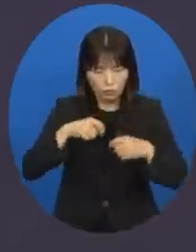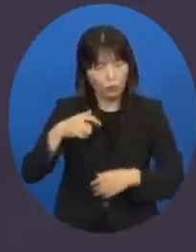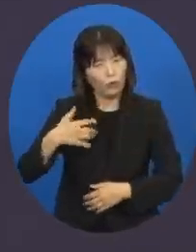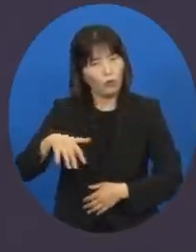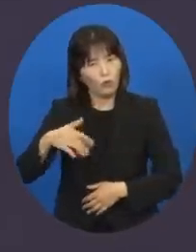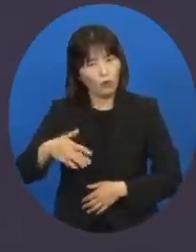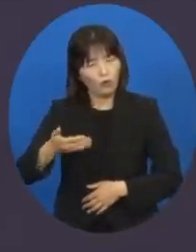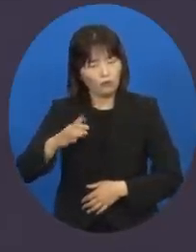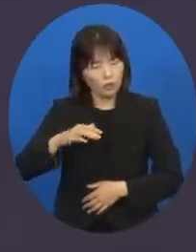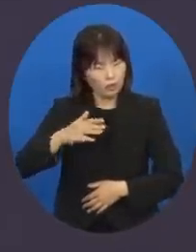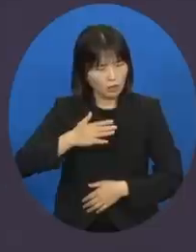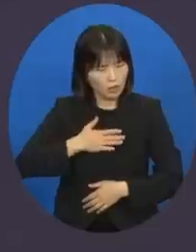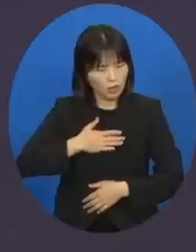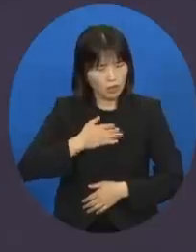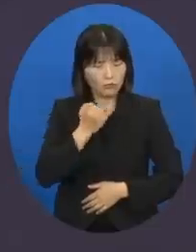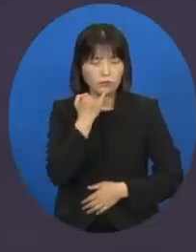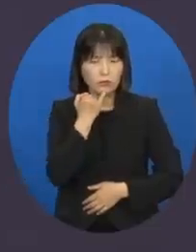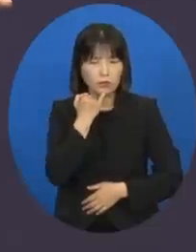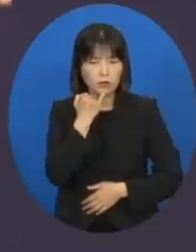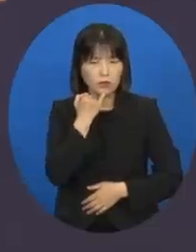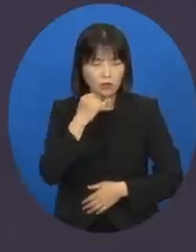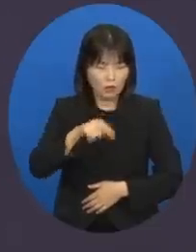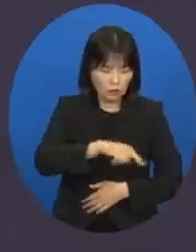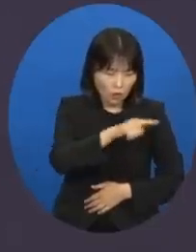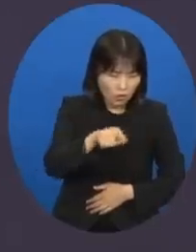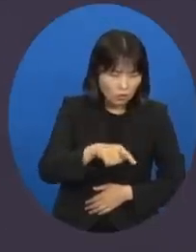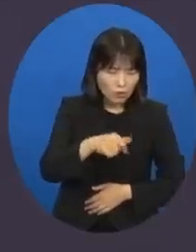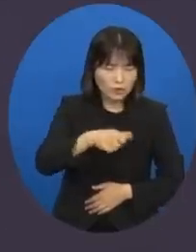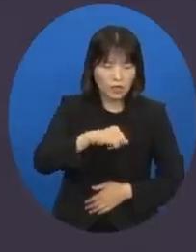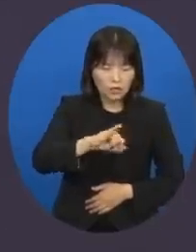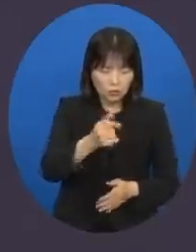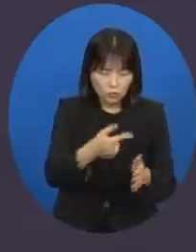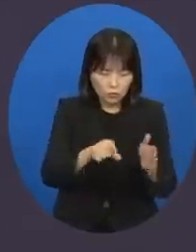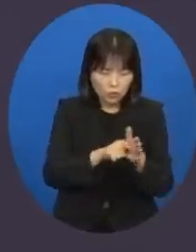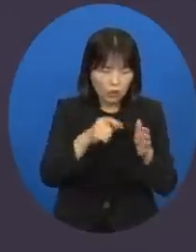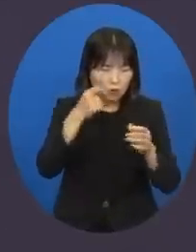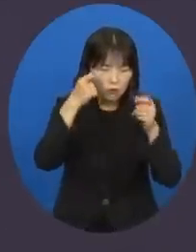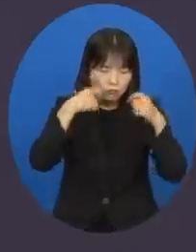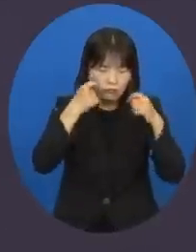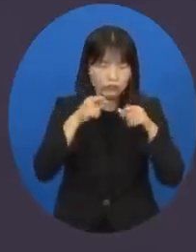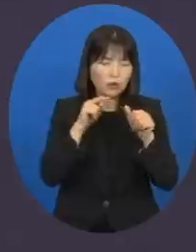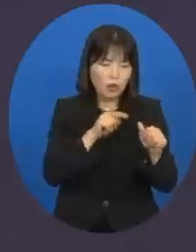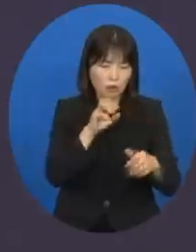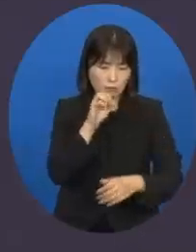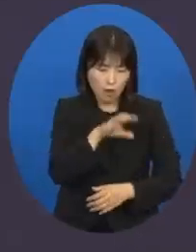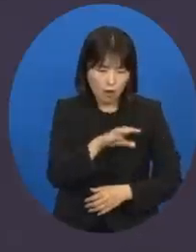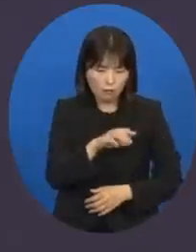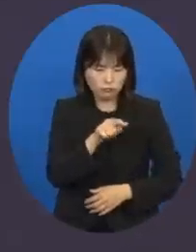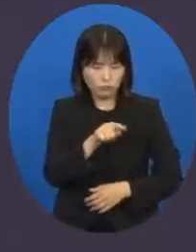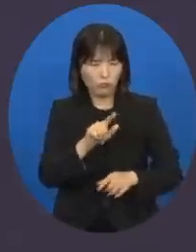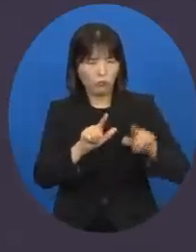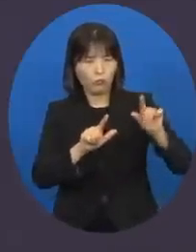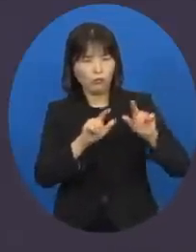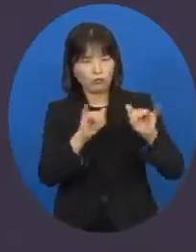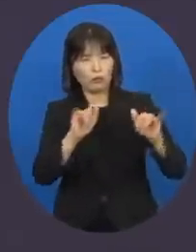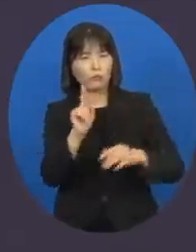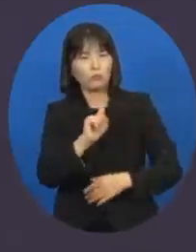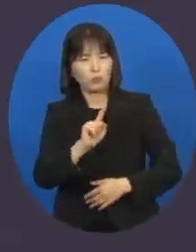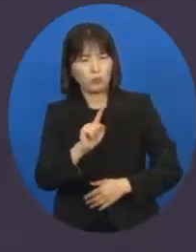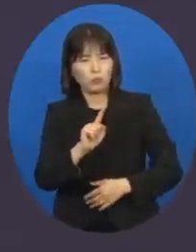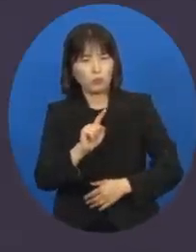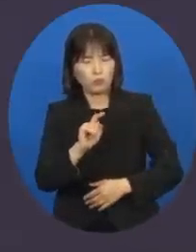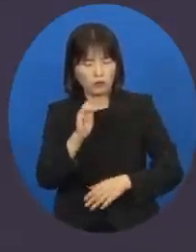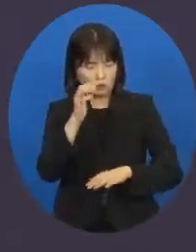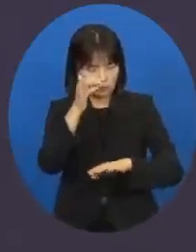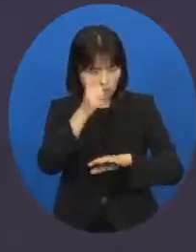괜찮으니까 너희와 너희 자녀를 위해서 울어야 된다라고 말하는 도대체 이 사람 뭐냐 이거죠. 끝까지